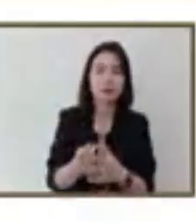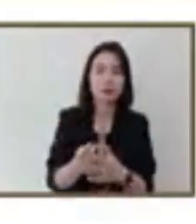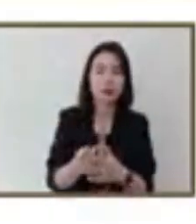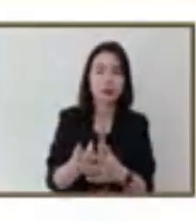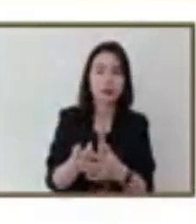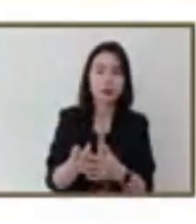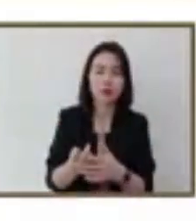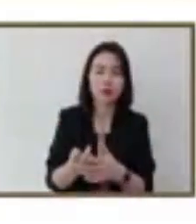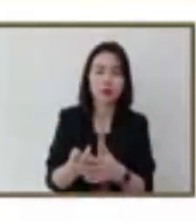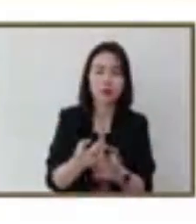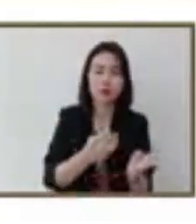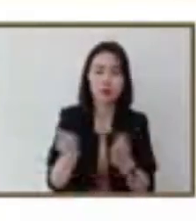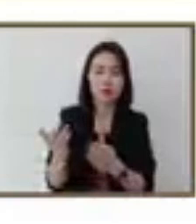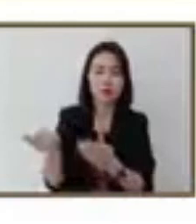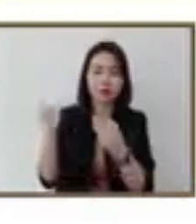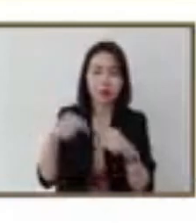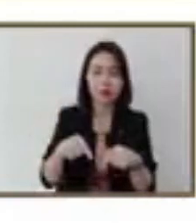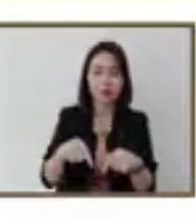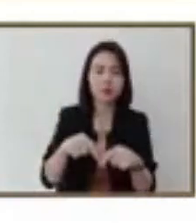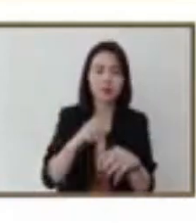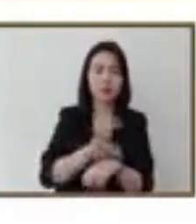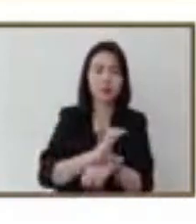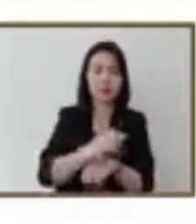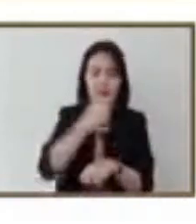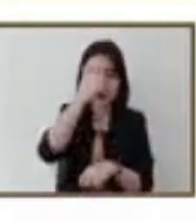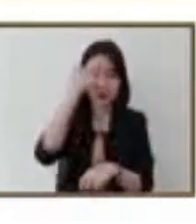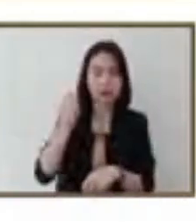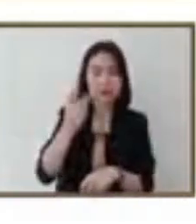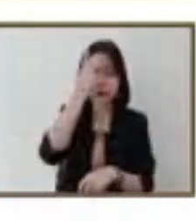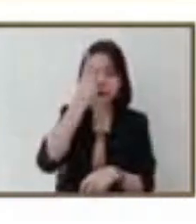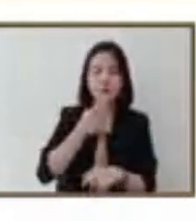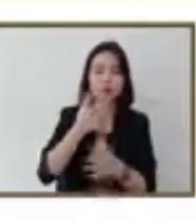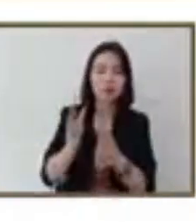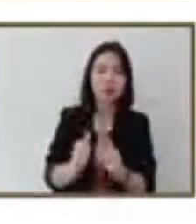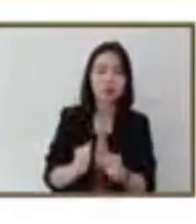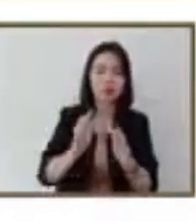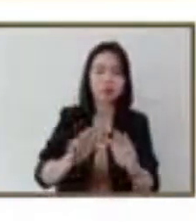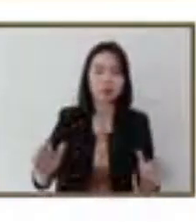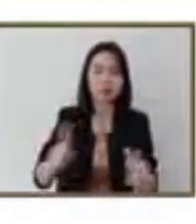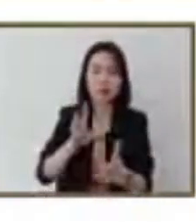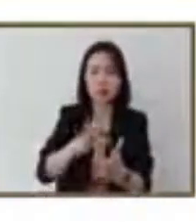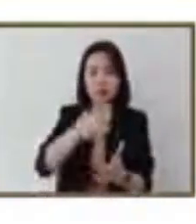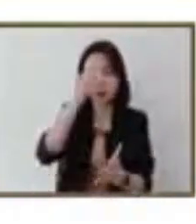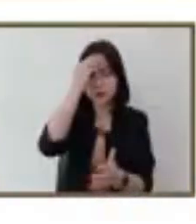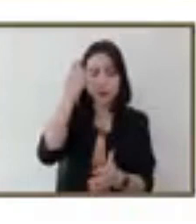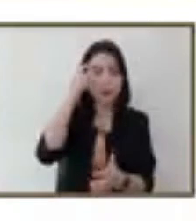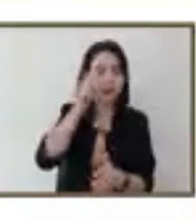sila, Panginoon, sapagkat meron po silang nais na matutunan, Panginoon, na para sa mga